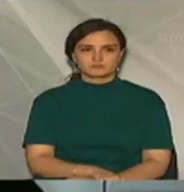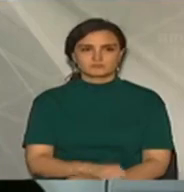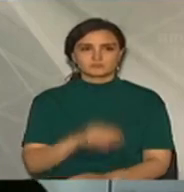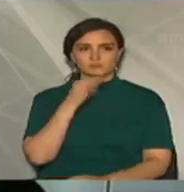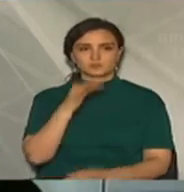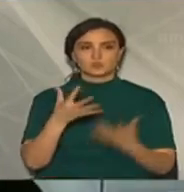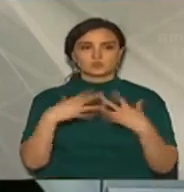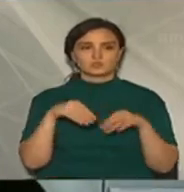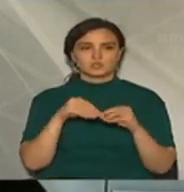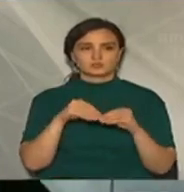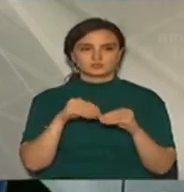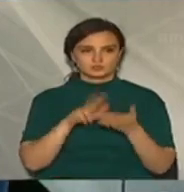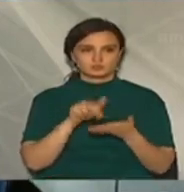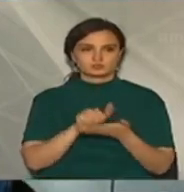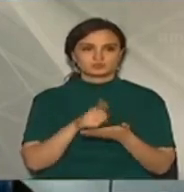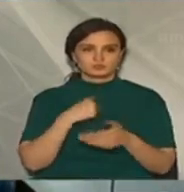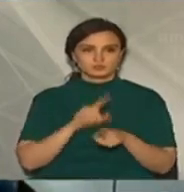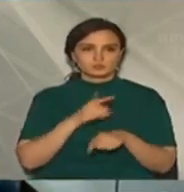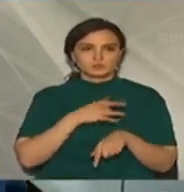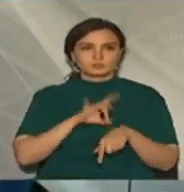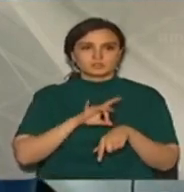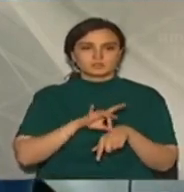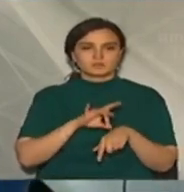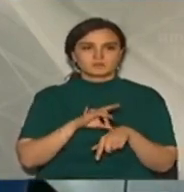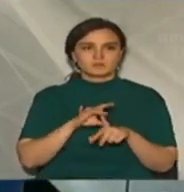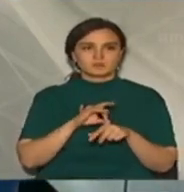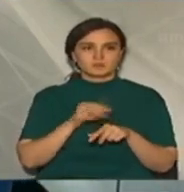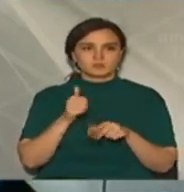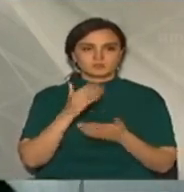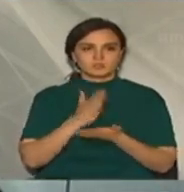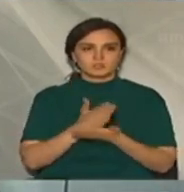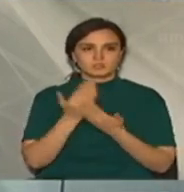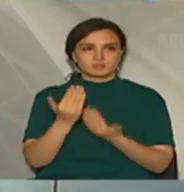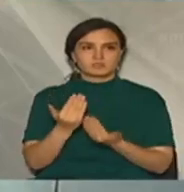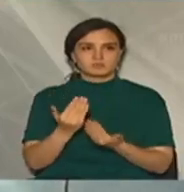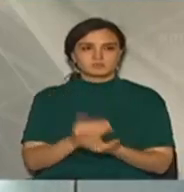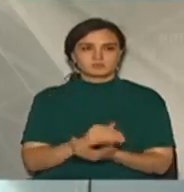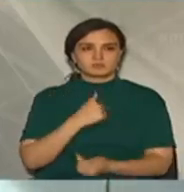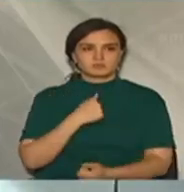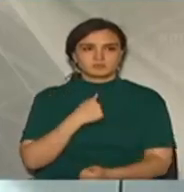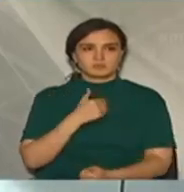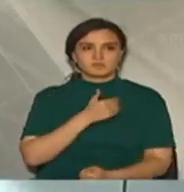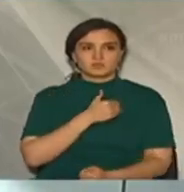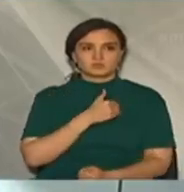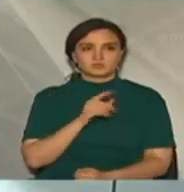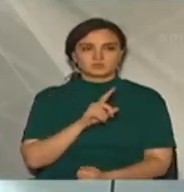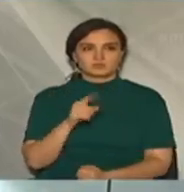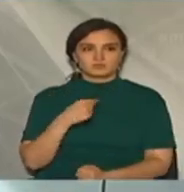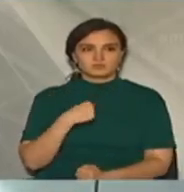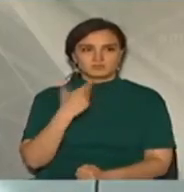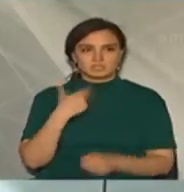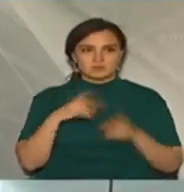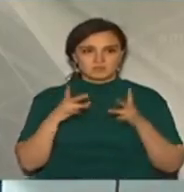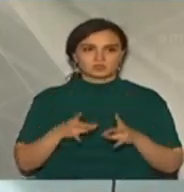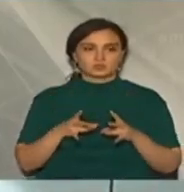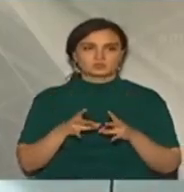უთხარო, ჩემთვის ეს ისეთივე ტკივილია, თუ არა უარესი, როგორც არის მათთვის, და მე ვისურვებდი, რომ მე დამართოდა